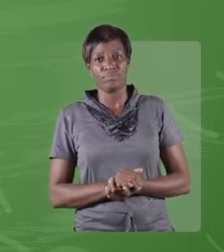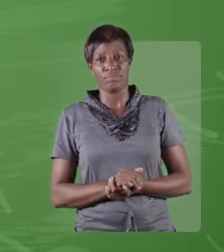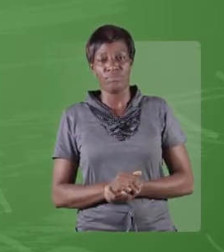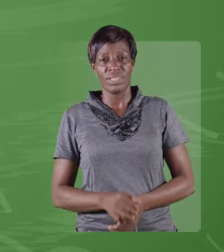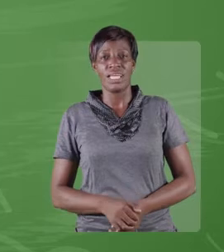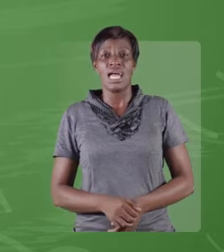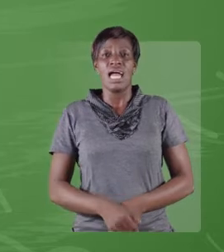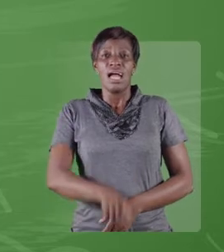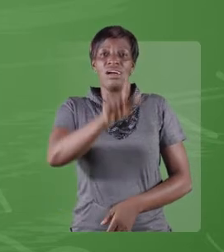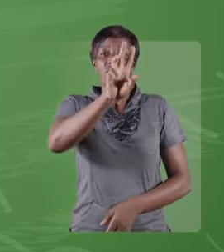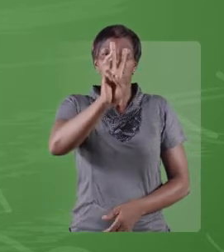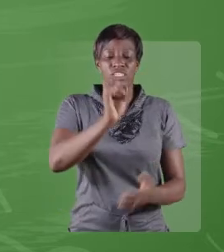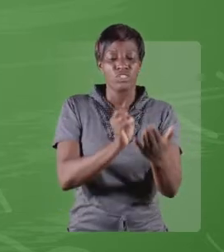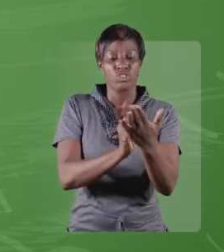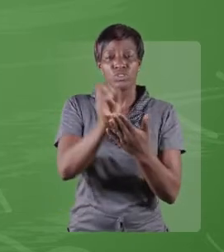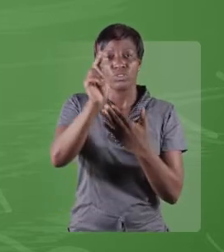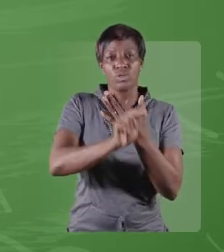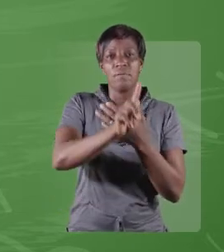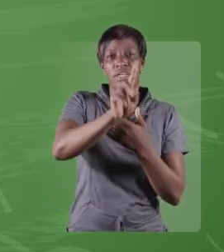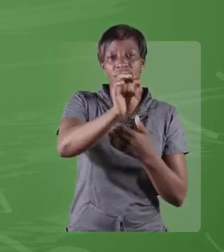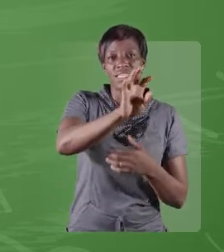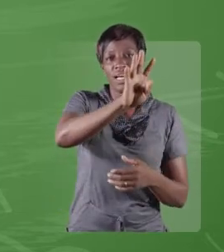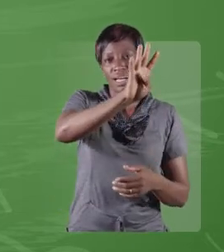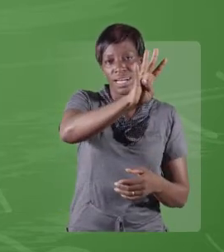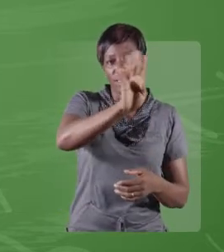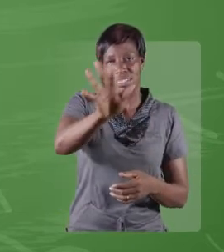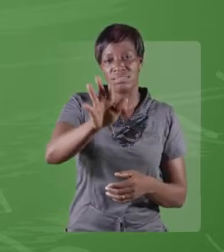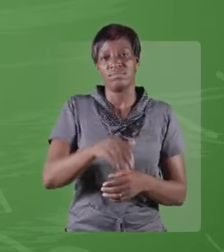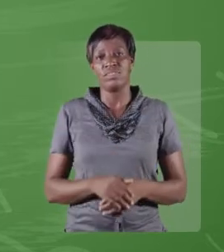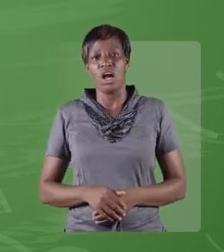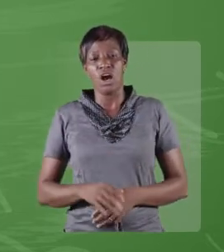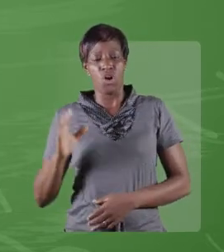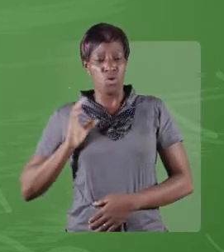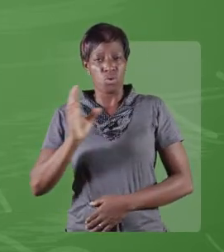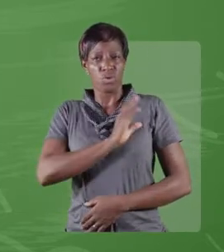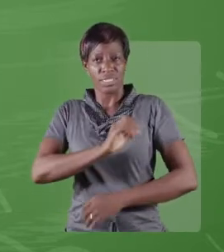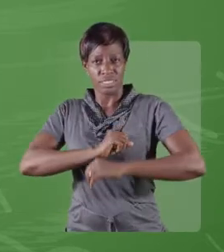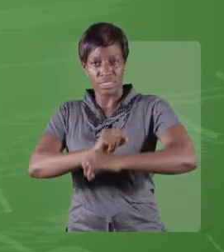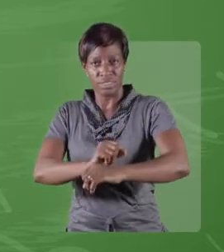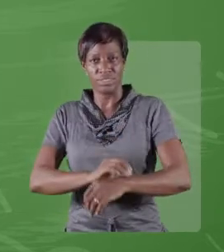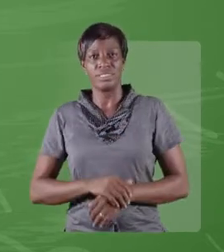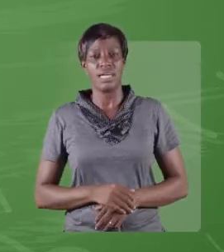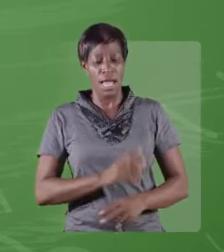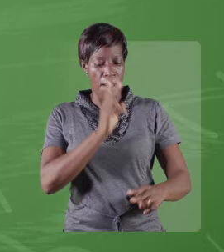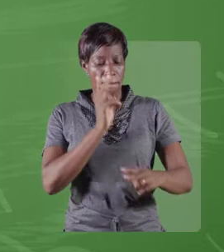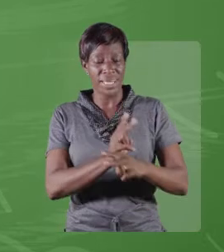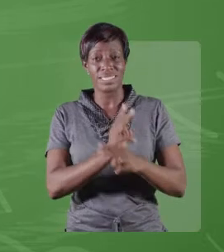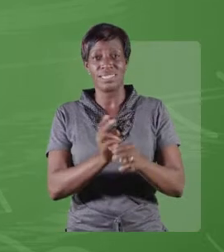26 juin 1945. Conseil de sécurité. Maintien de la